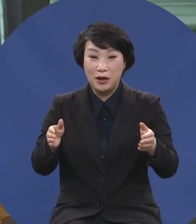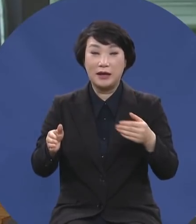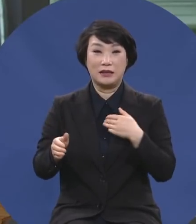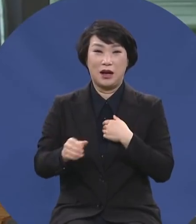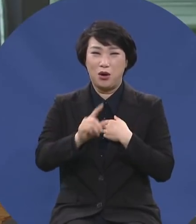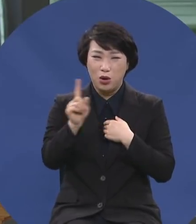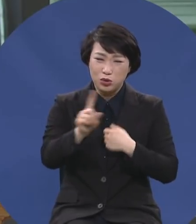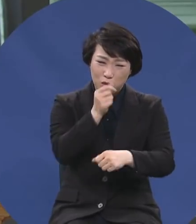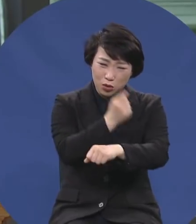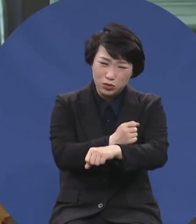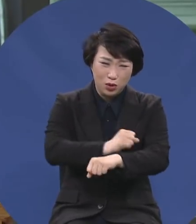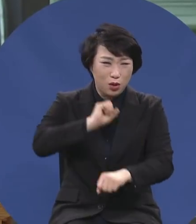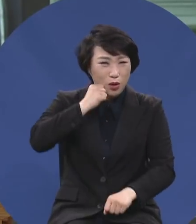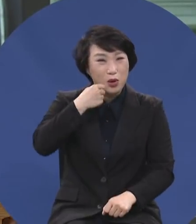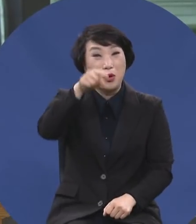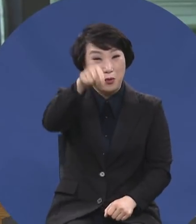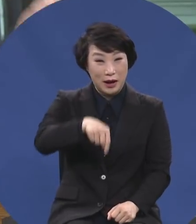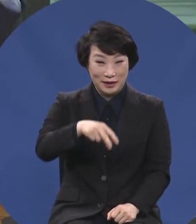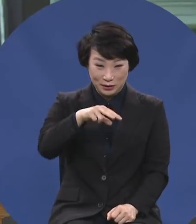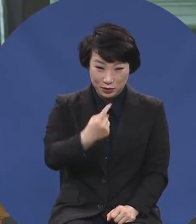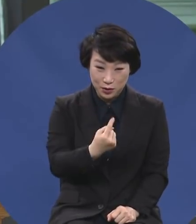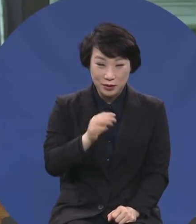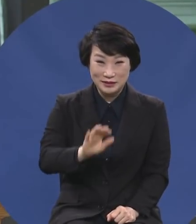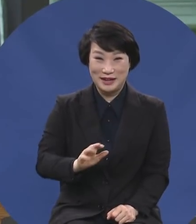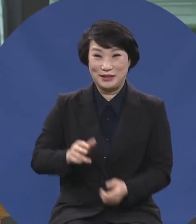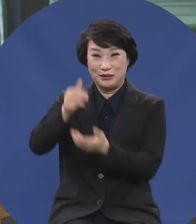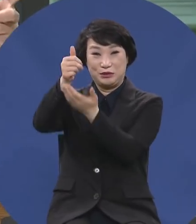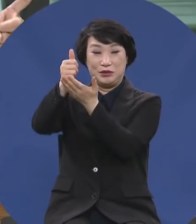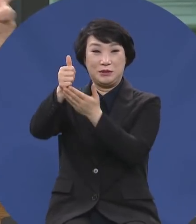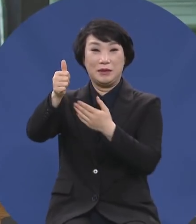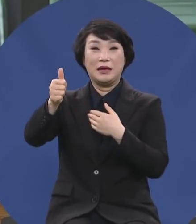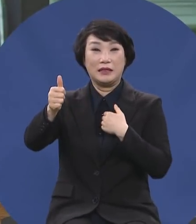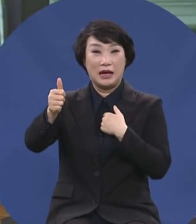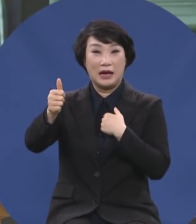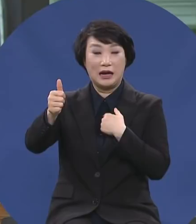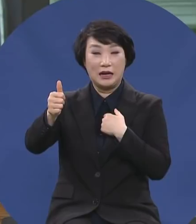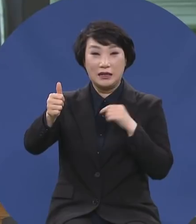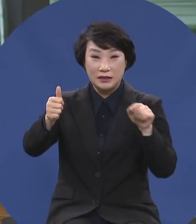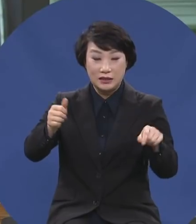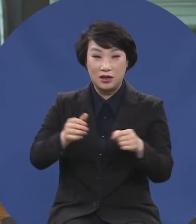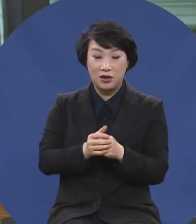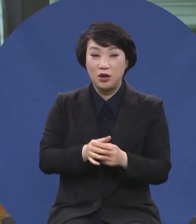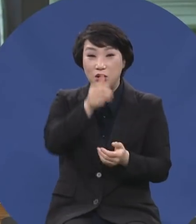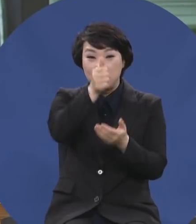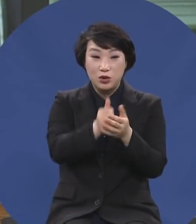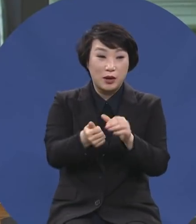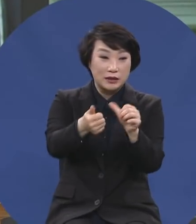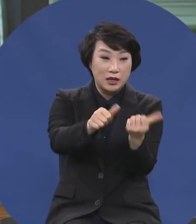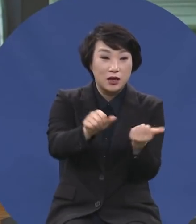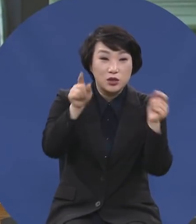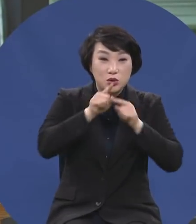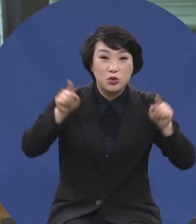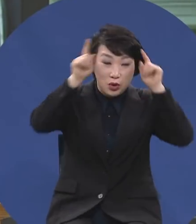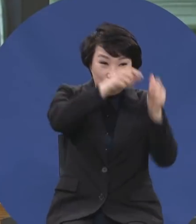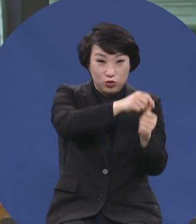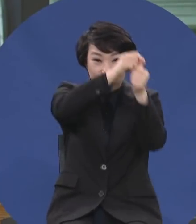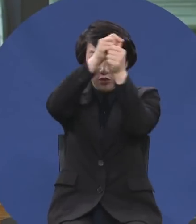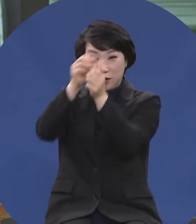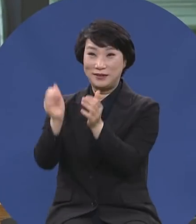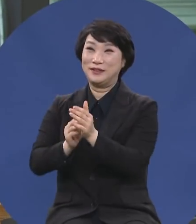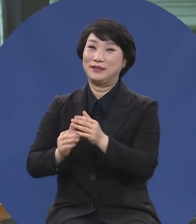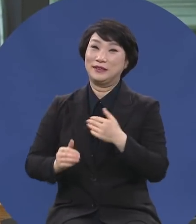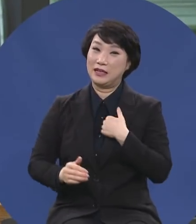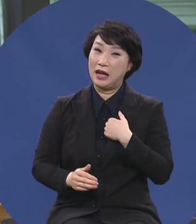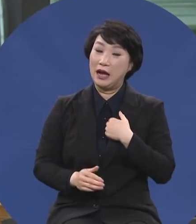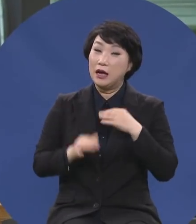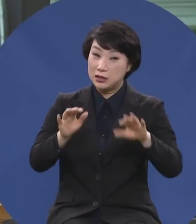어떤 고통과 어려움이 와도 주님이 나 같은 것을 죄와 사망과 지옥에서 구원했는데